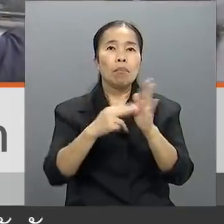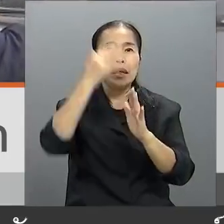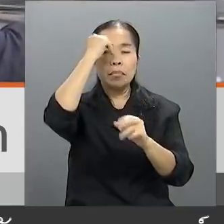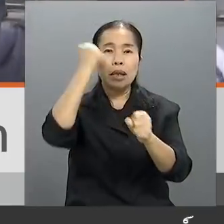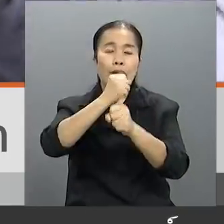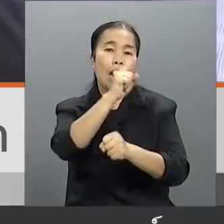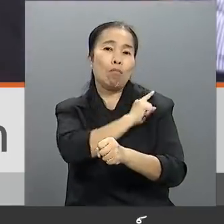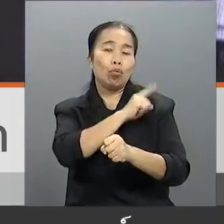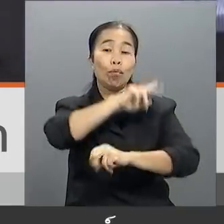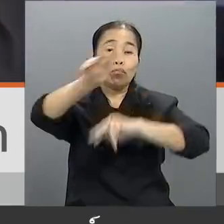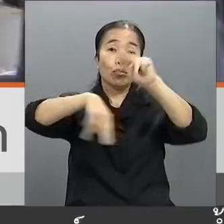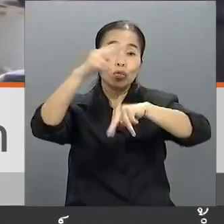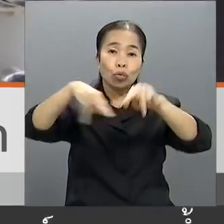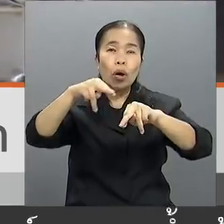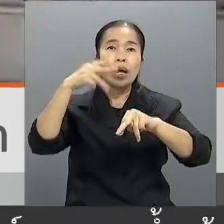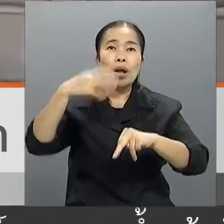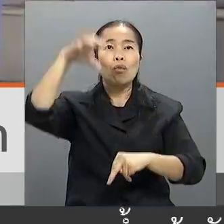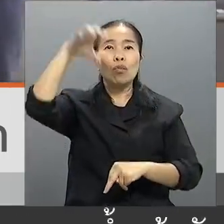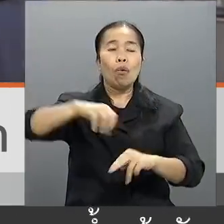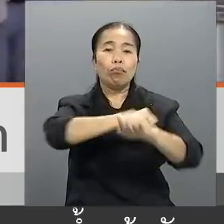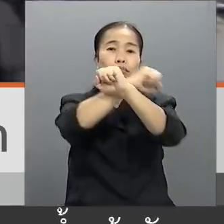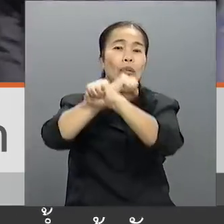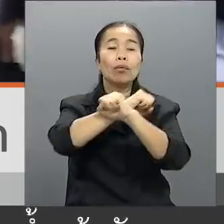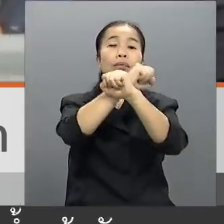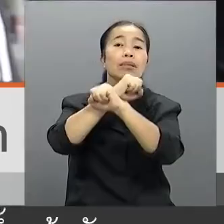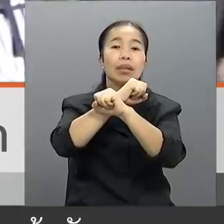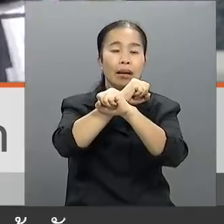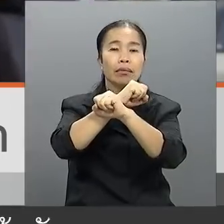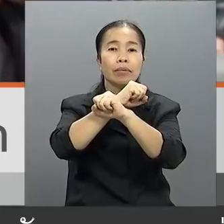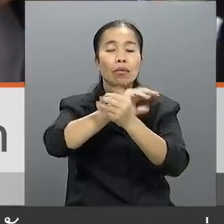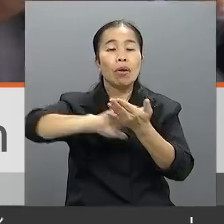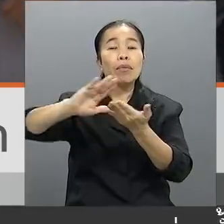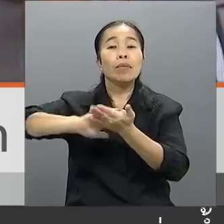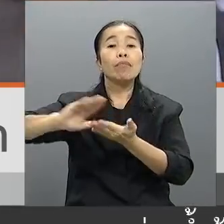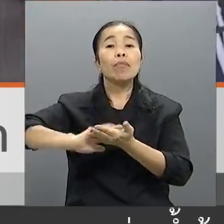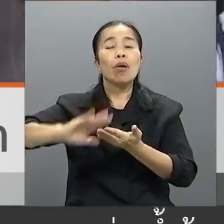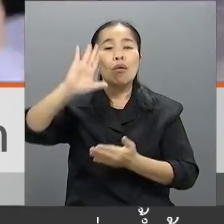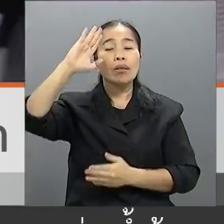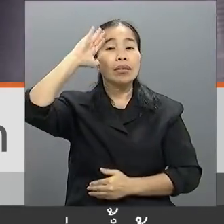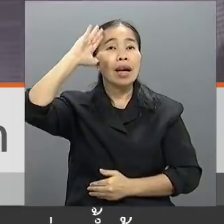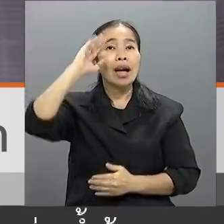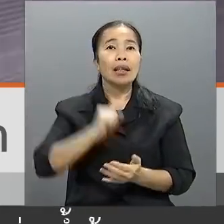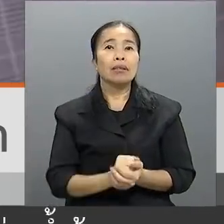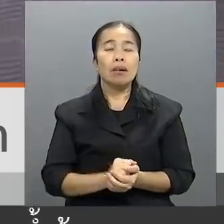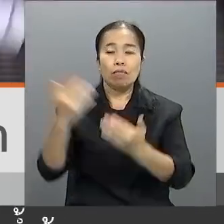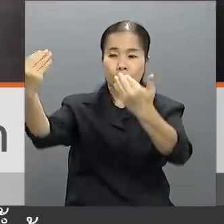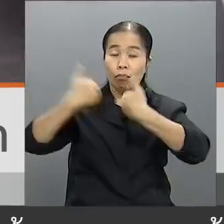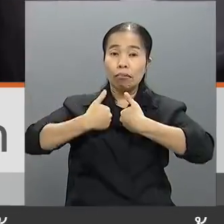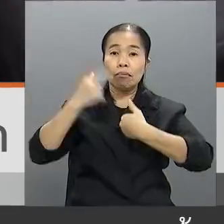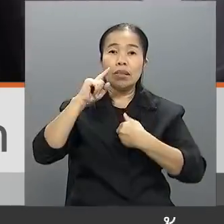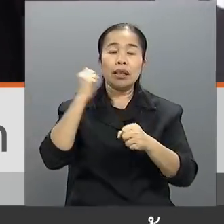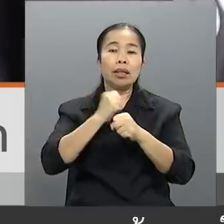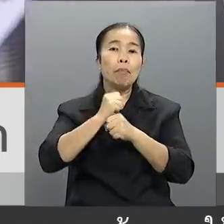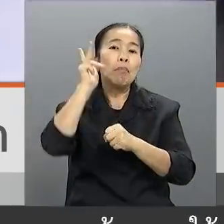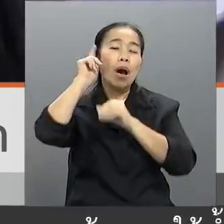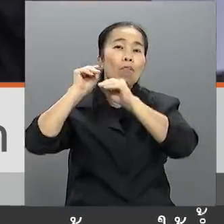กองอำนวยการรักษาความมั่นคงภายในหรือกอรมนออและกองทัพบกกรณีจัดทำและเผยแพร่ข้อมูลบิดเบือนกล่าว